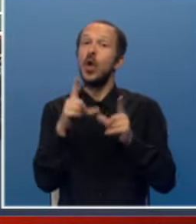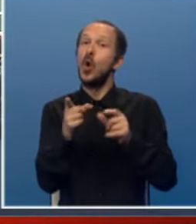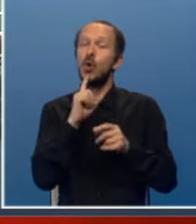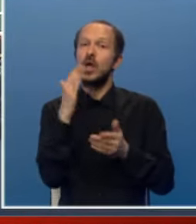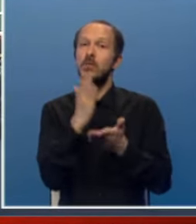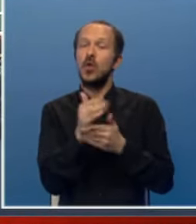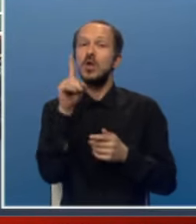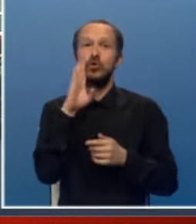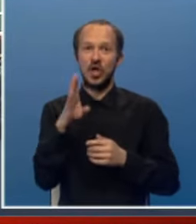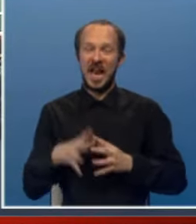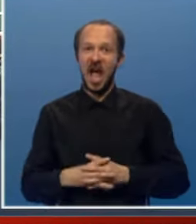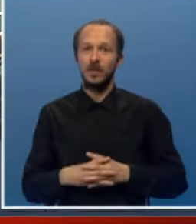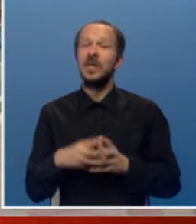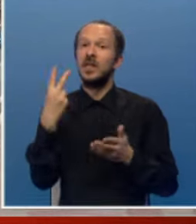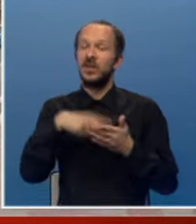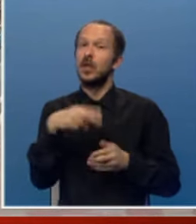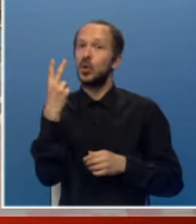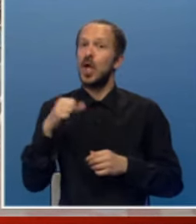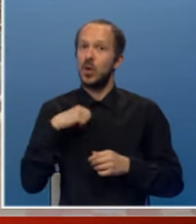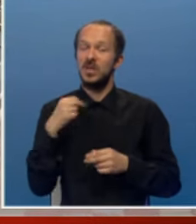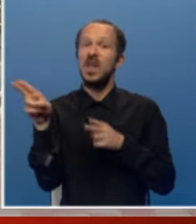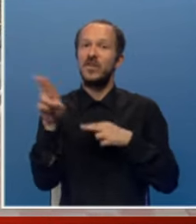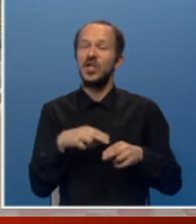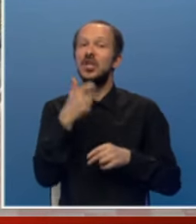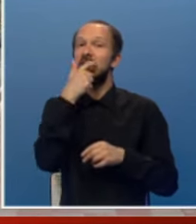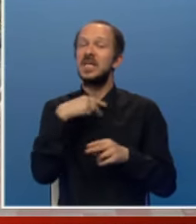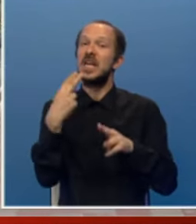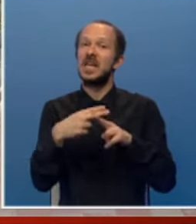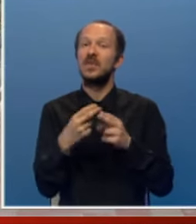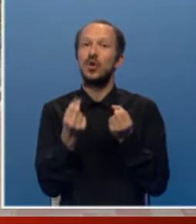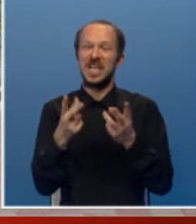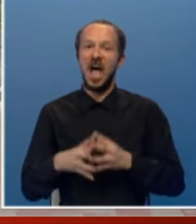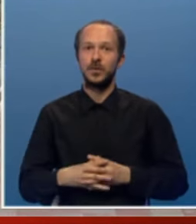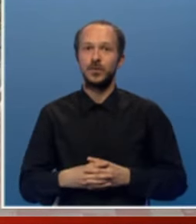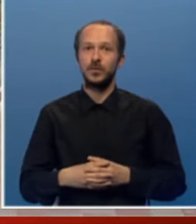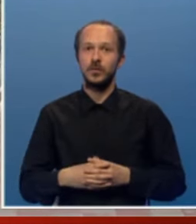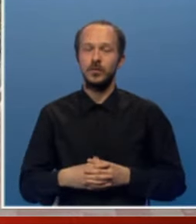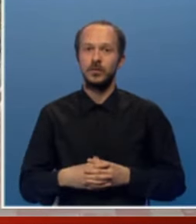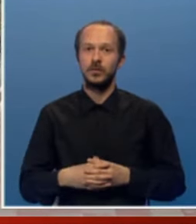kojoj je bilo i Bošnjaka 2002. godine vraćene su stari nazivi ulica.